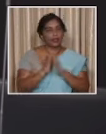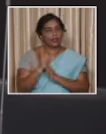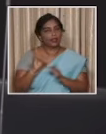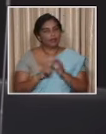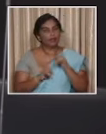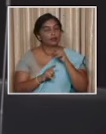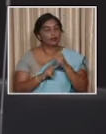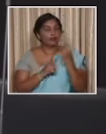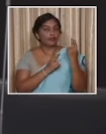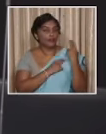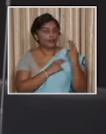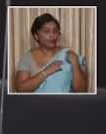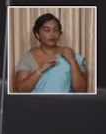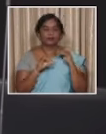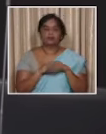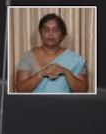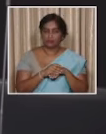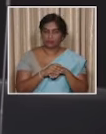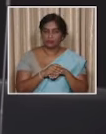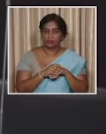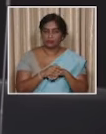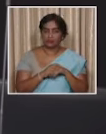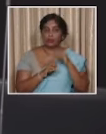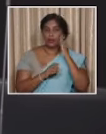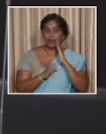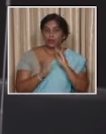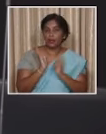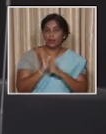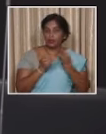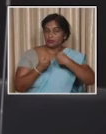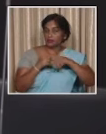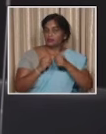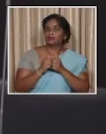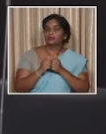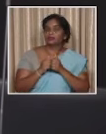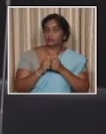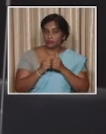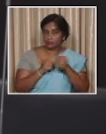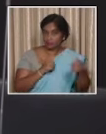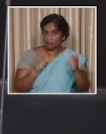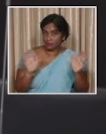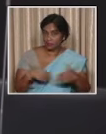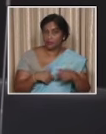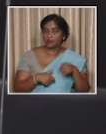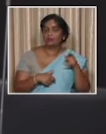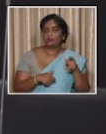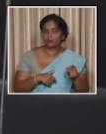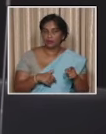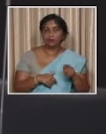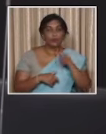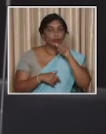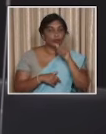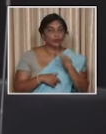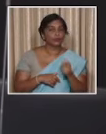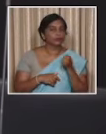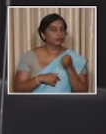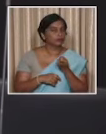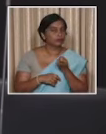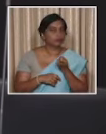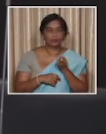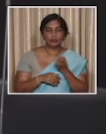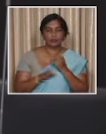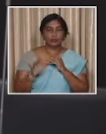අදාළ විෂය දැරුවත් විදේශ ණය ප්‍රතිව්‍යුහගතකරණය කණ්ඩායමේ කිසිම මුදලක්